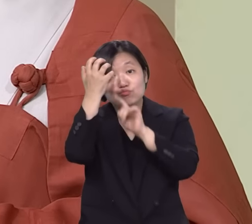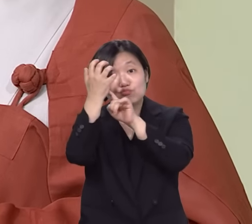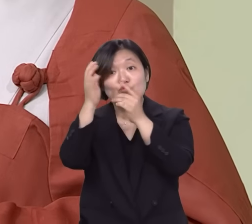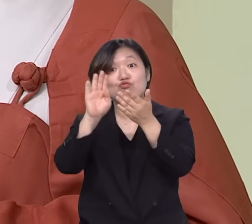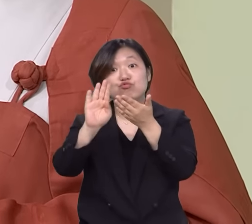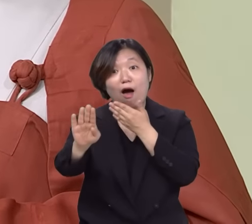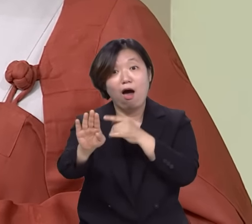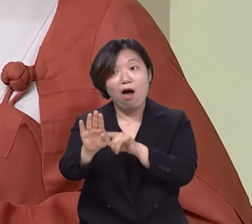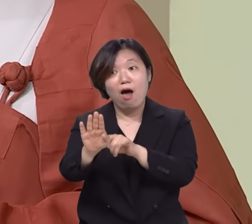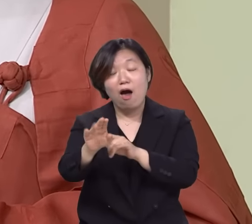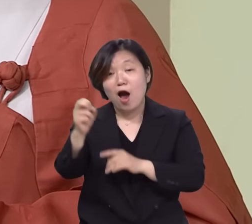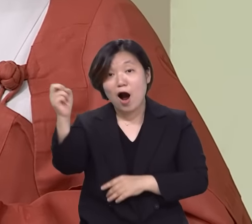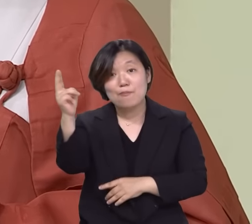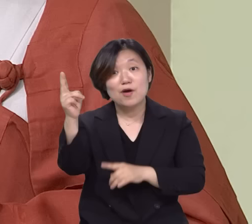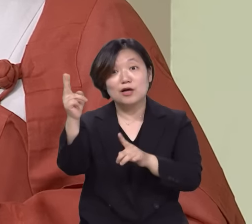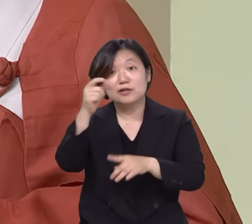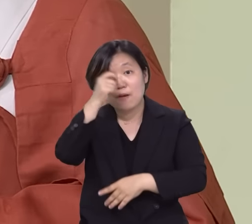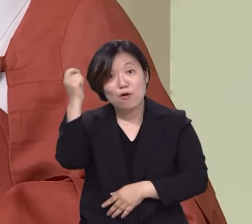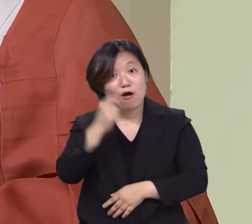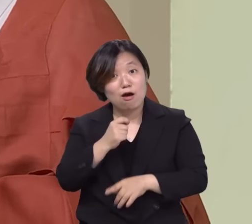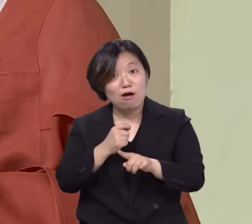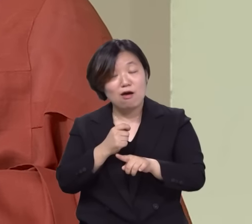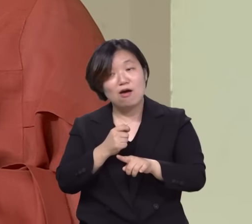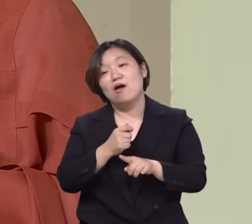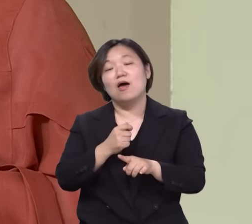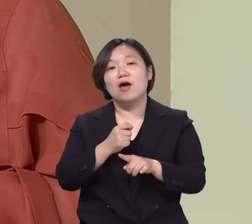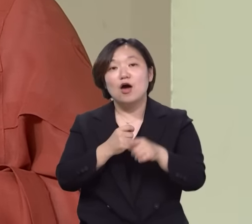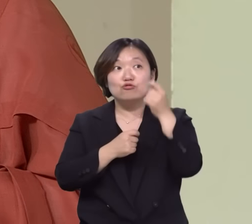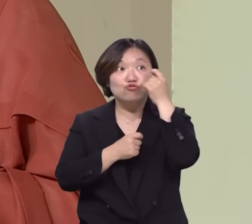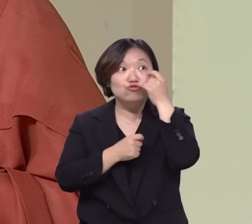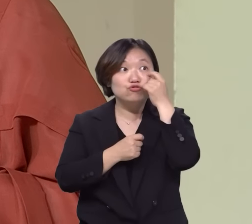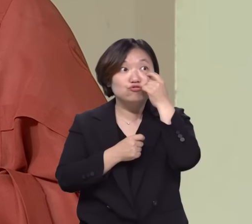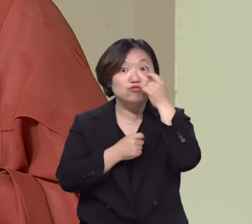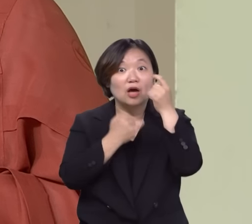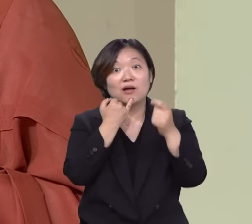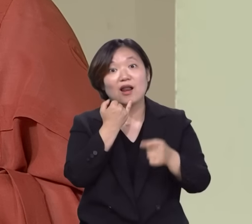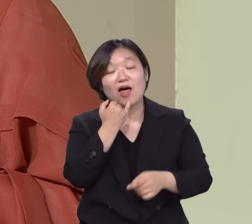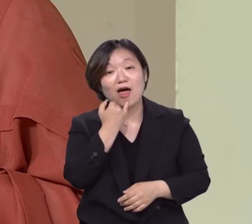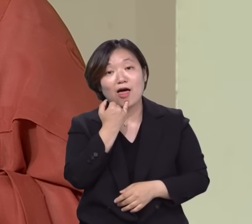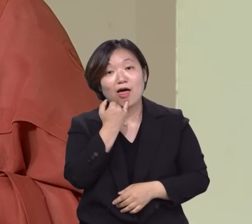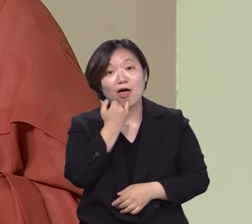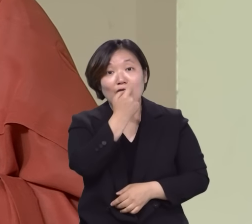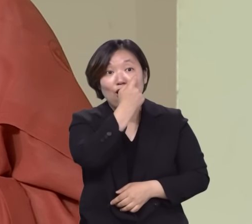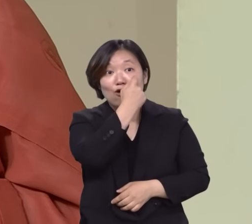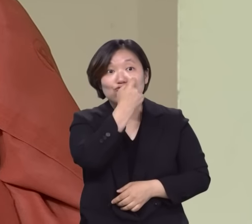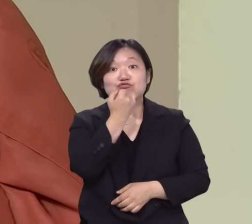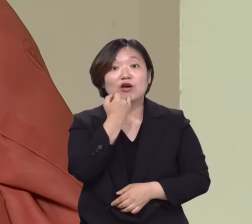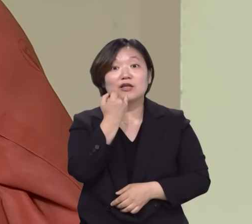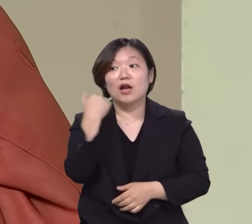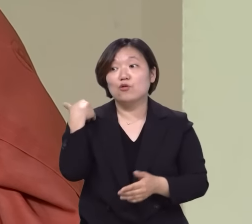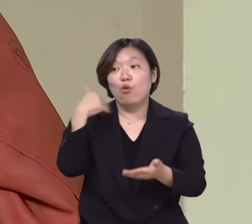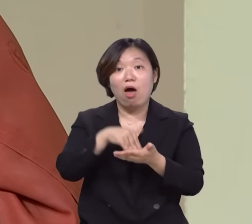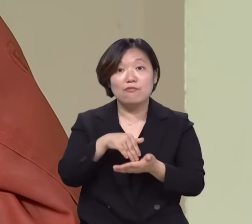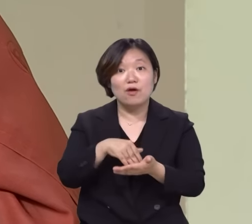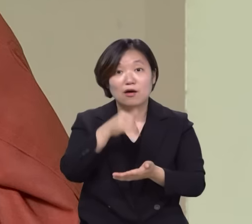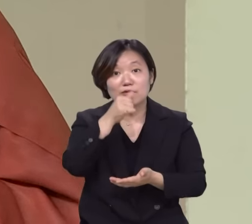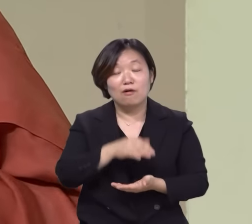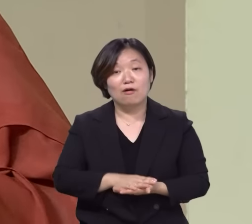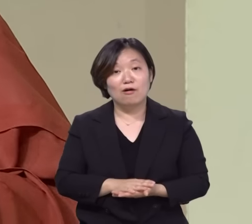뒤에 그다음날 새벽에 일어나 보니까 눈이 그냥 정상으로 아무렇지도 않게 정상으로 돌아와